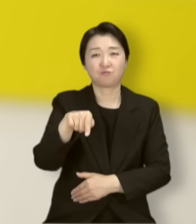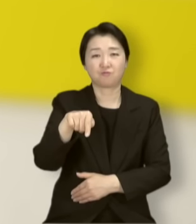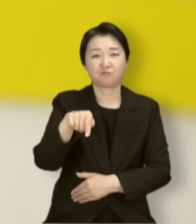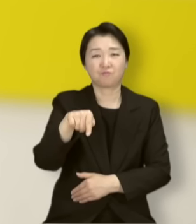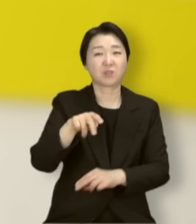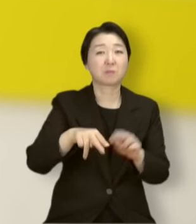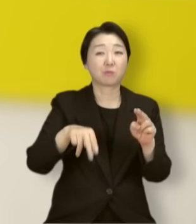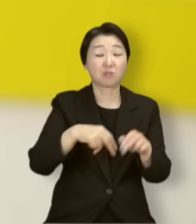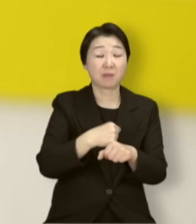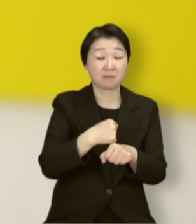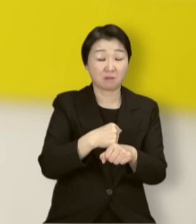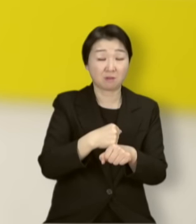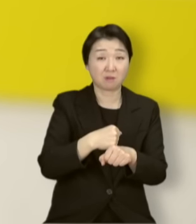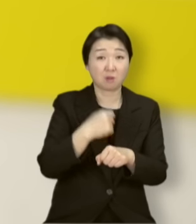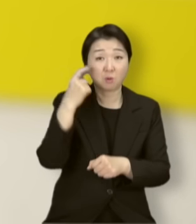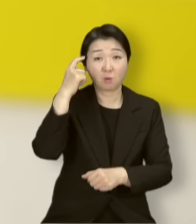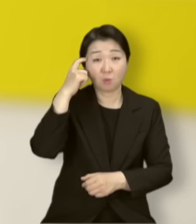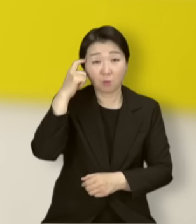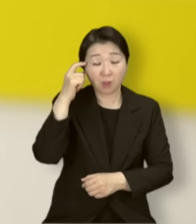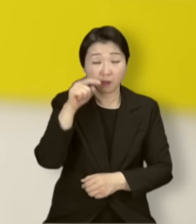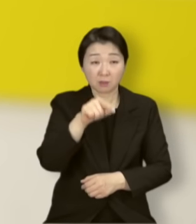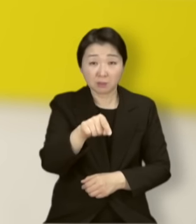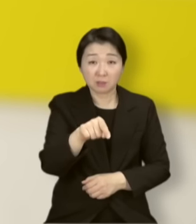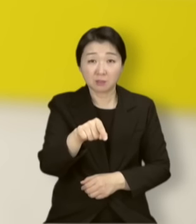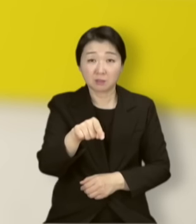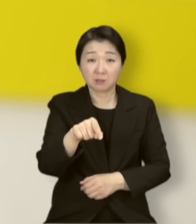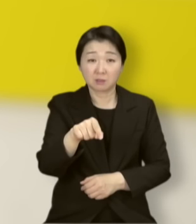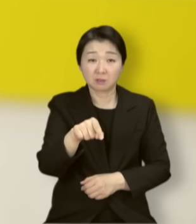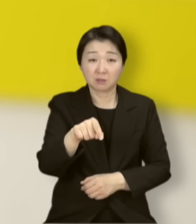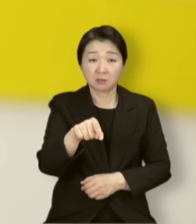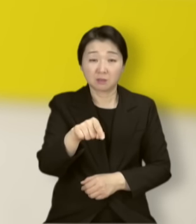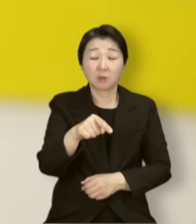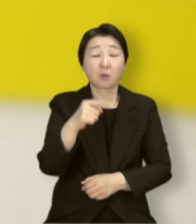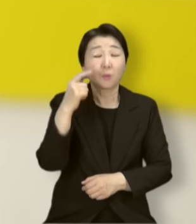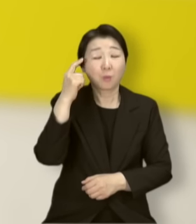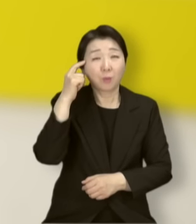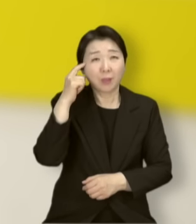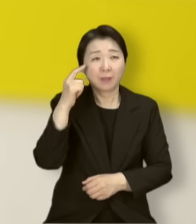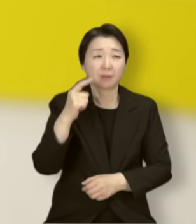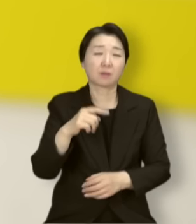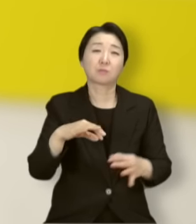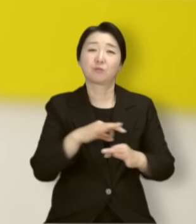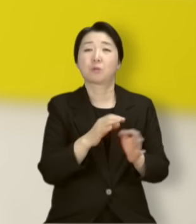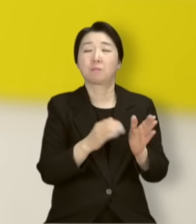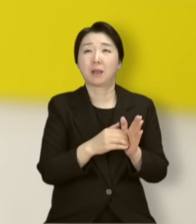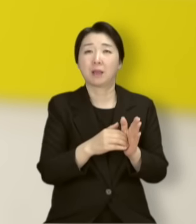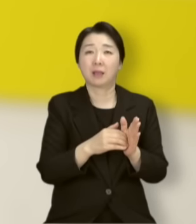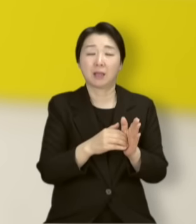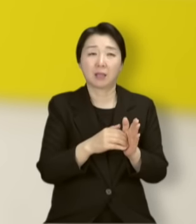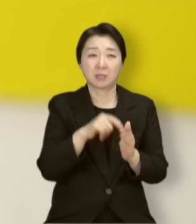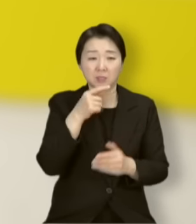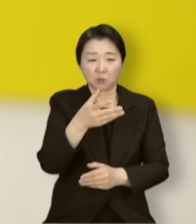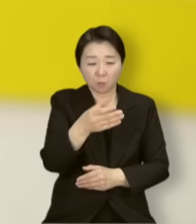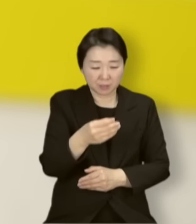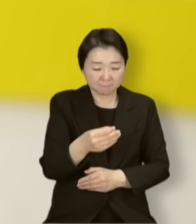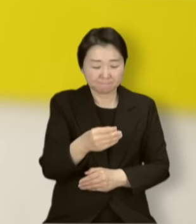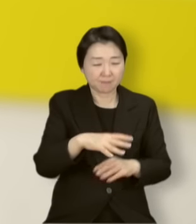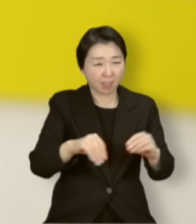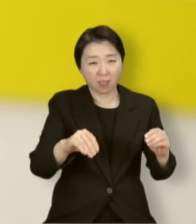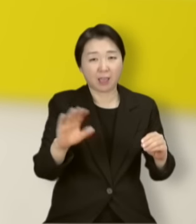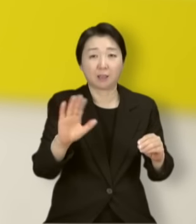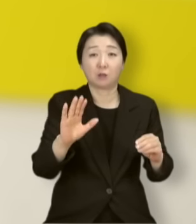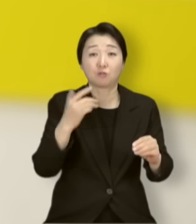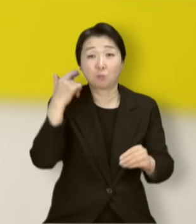양반이 부정하게 했으니까 네. 나머지를 손비 처리를 하거나 이렇게 되는데 우리 목사님 그렇게